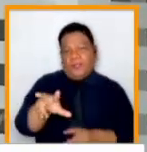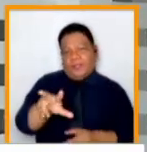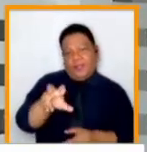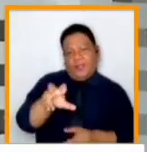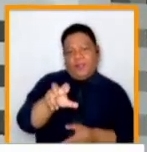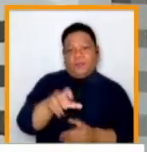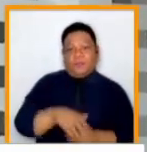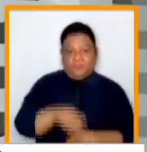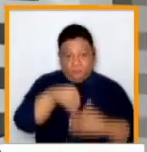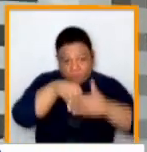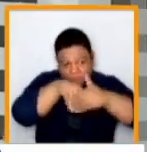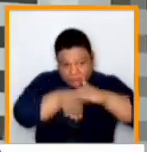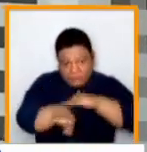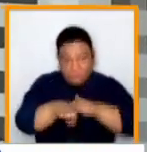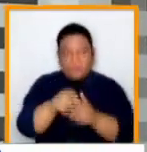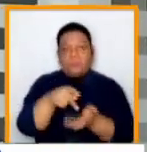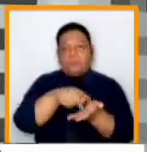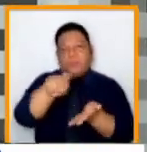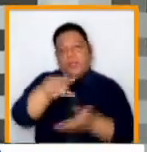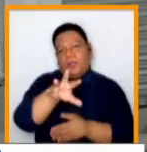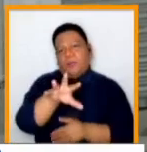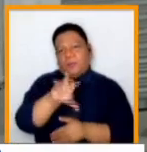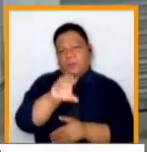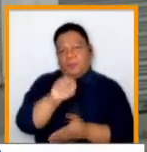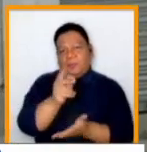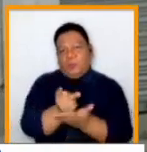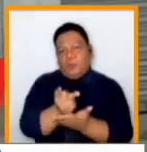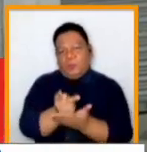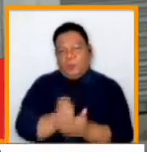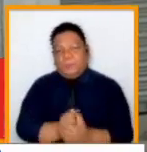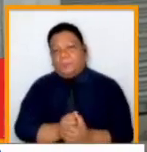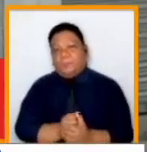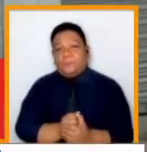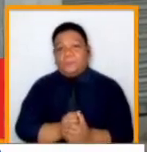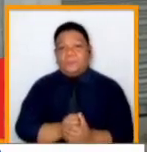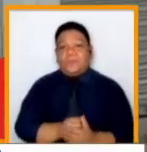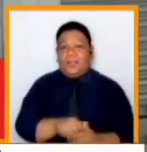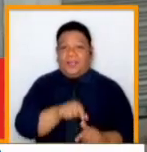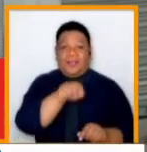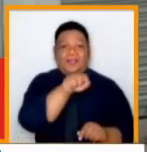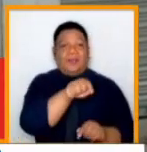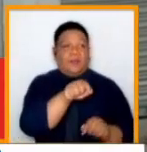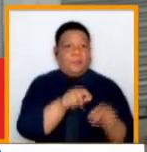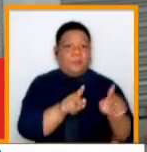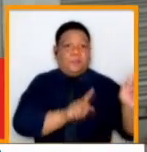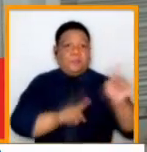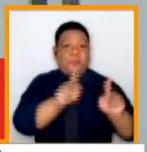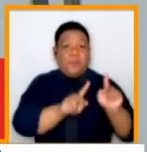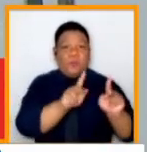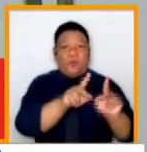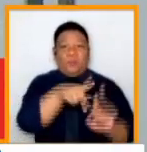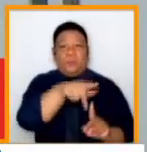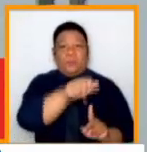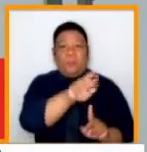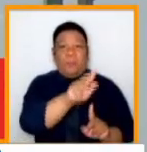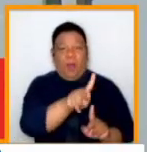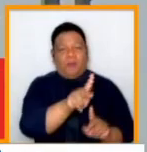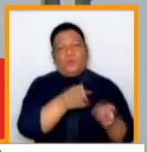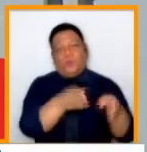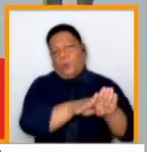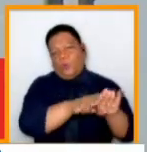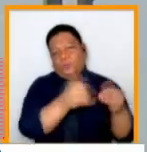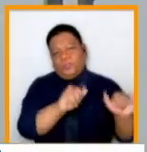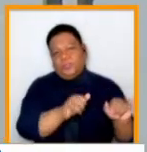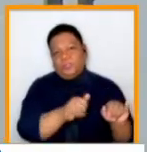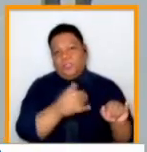50 pesos. Samantala, hindi pa rin bukas ang People's Park. Ipinasara yon ang lokal na pamahalaan ng Tagaytay nitong Miyerkules kasunod ng